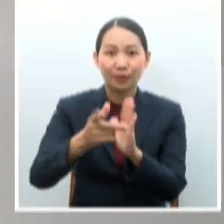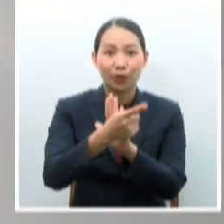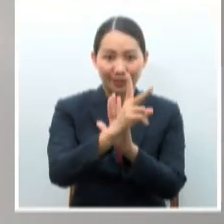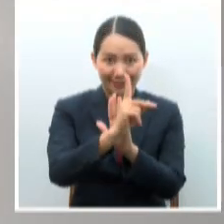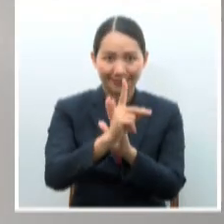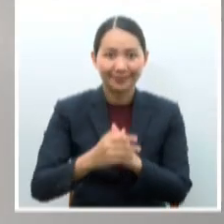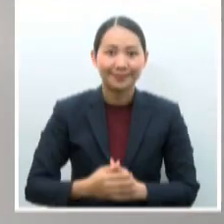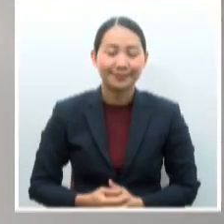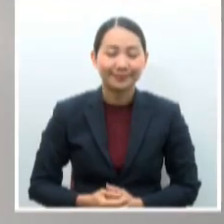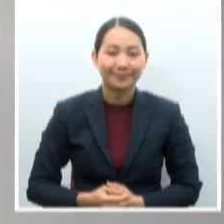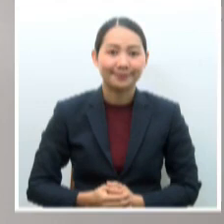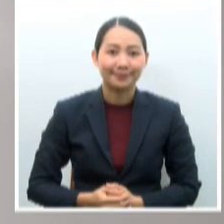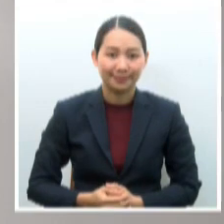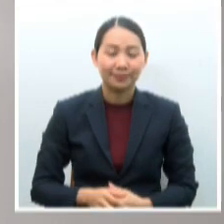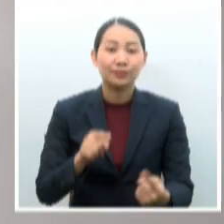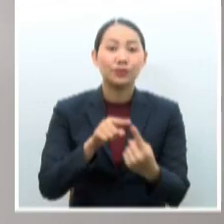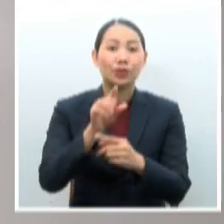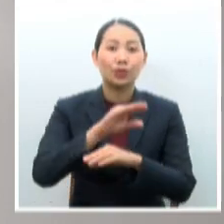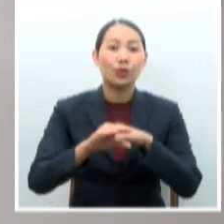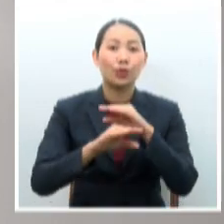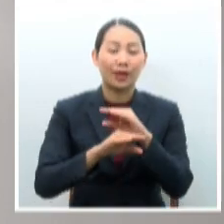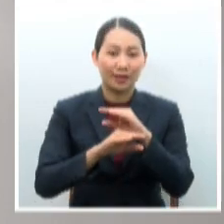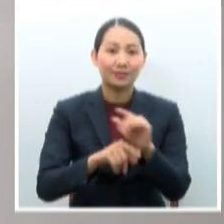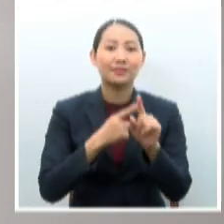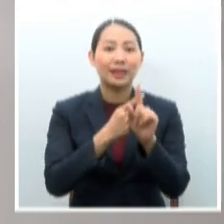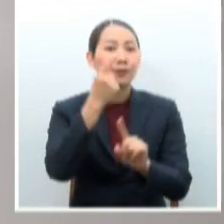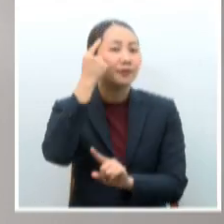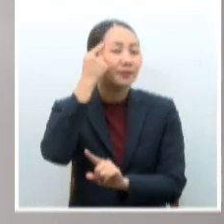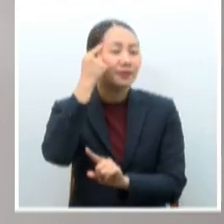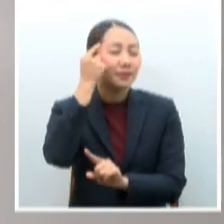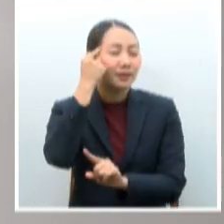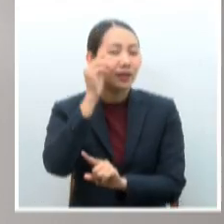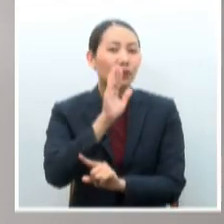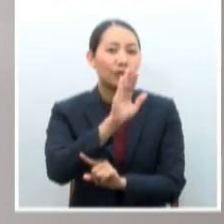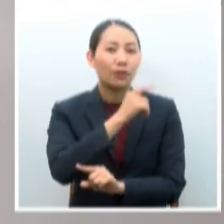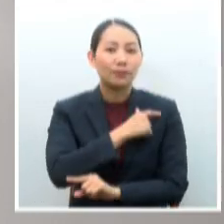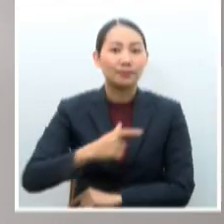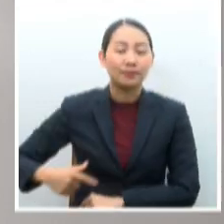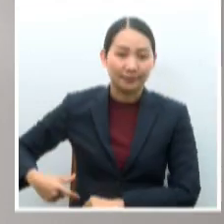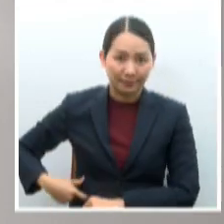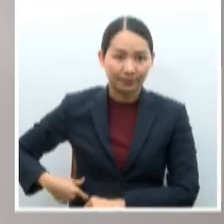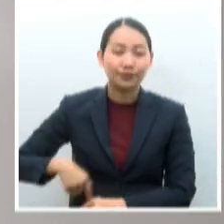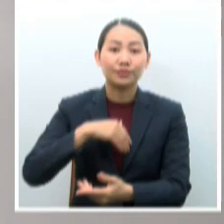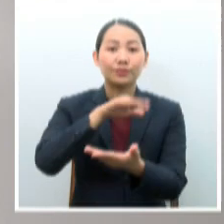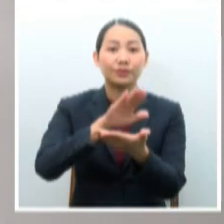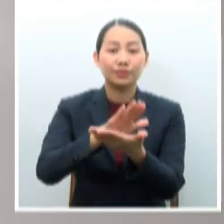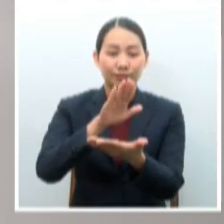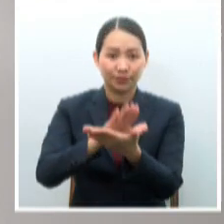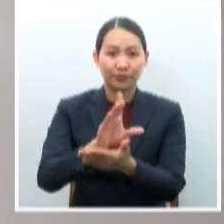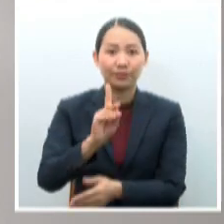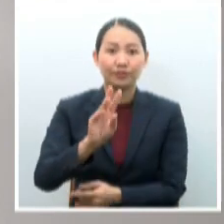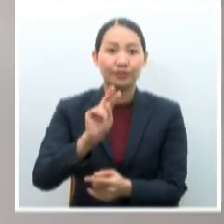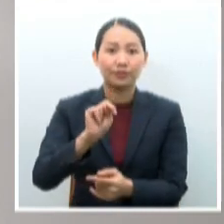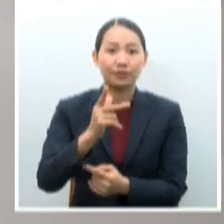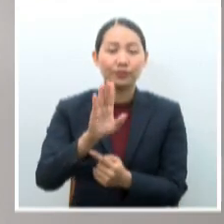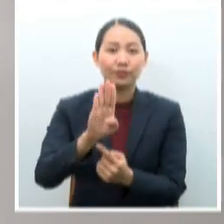รื่องราวของโครงการตามพระราชดำรินะคะของโรงเรียนดงบังพิสัยนวการนุสรจังหวัดมหาสารคามสังกัดสำนักงานเขตพื้นที่การศึกษามัธยมศึ